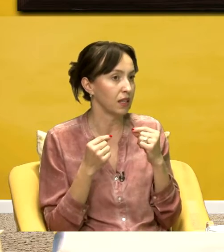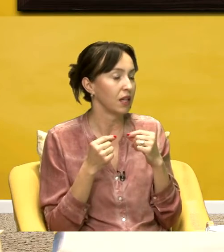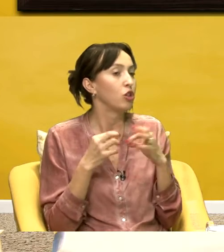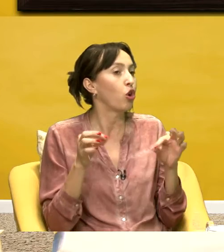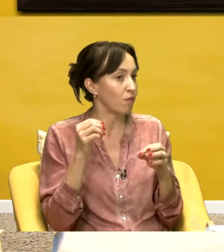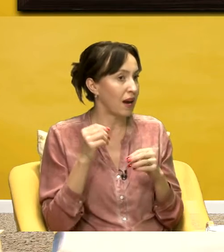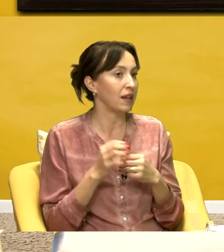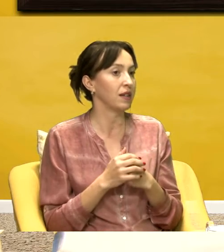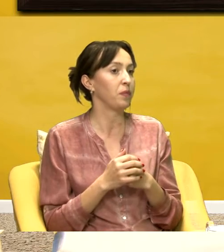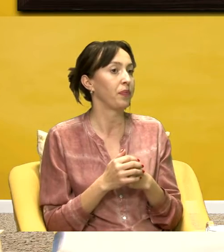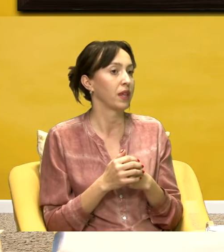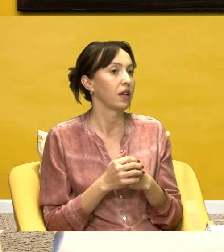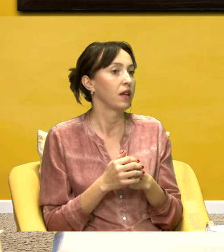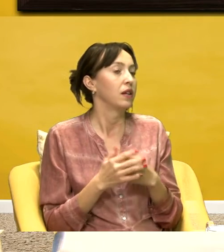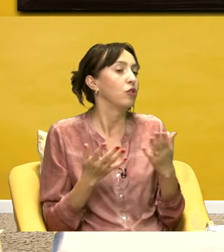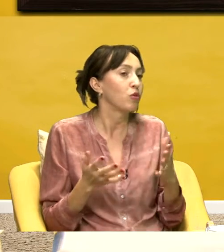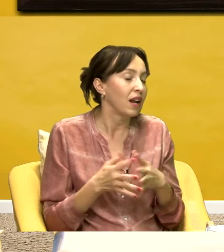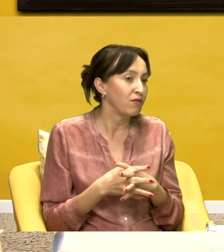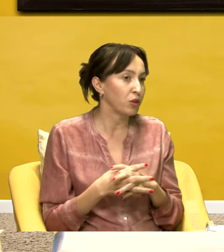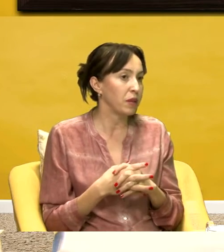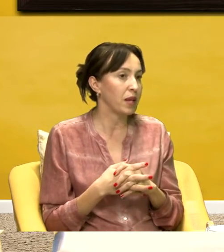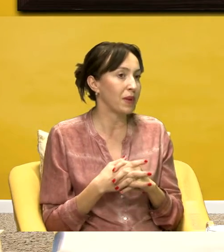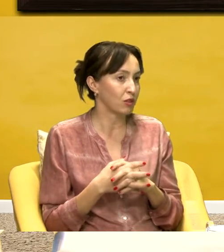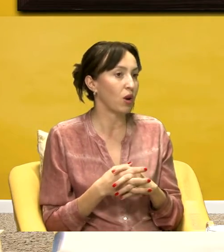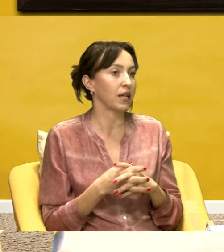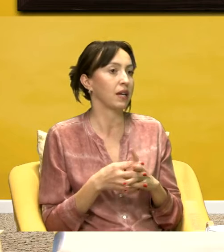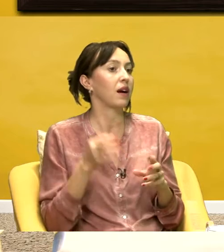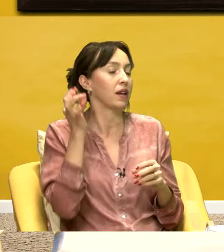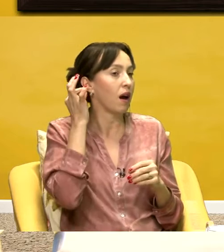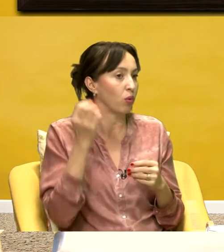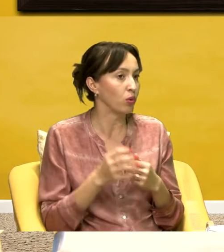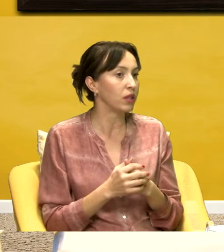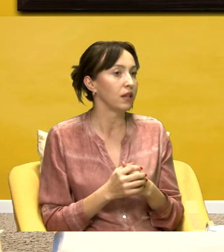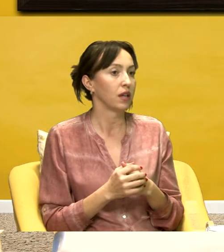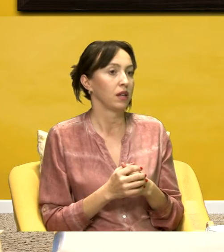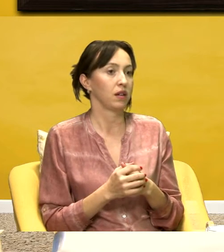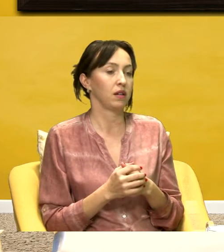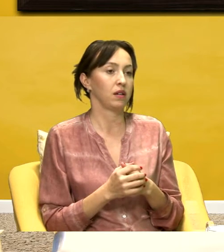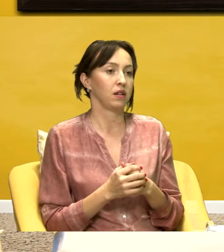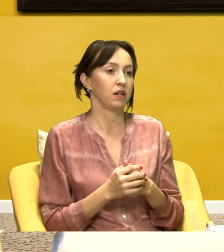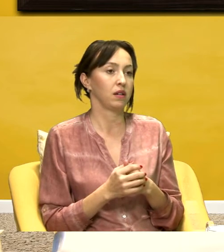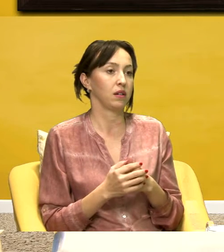grădiniță normală. Normală, vorbim de persoane care aud.